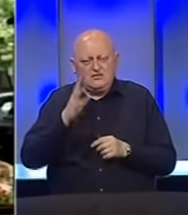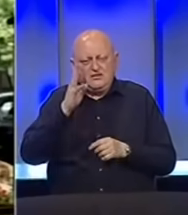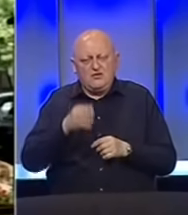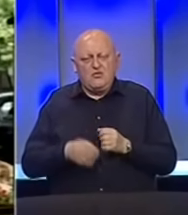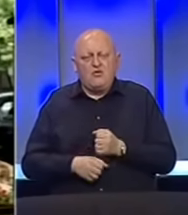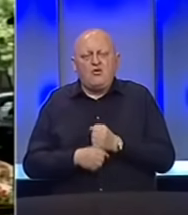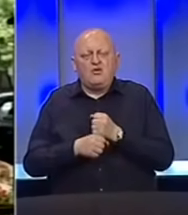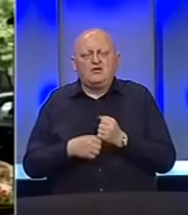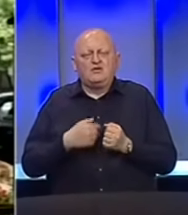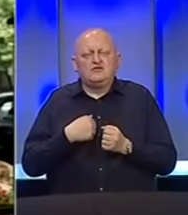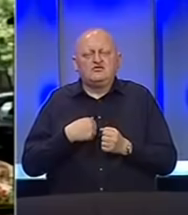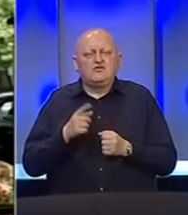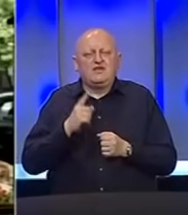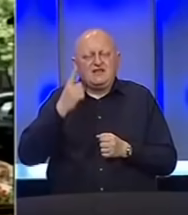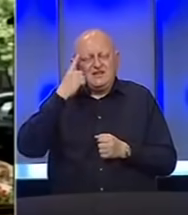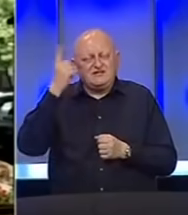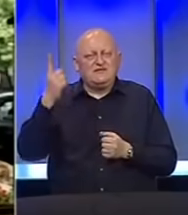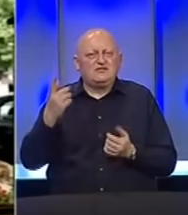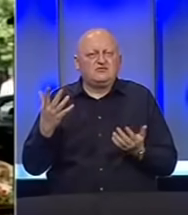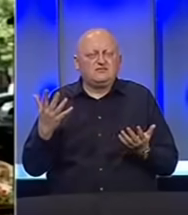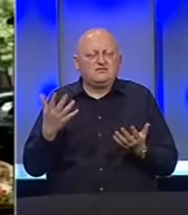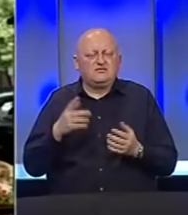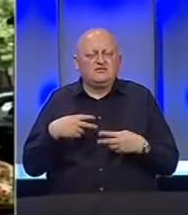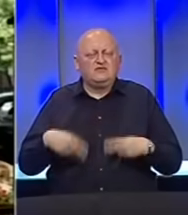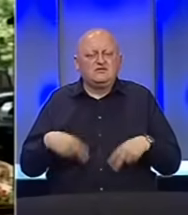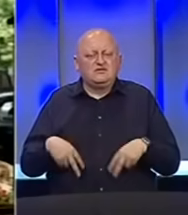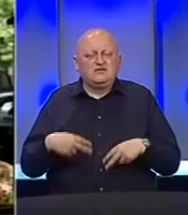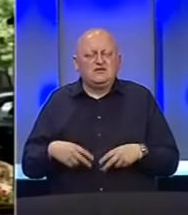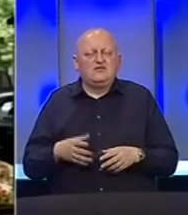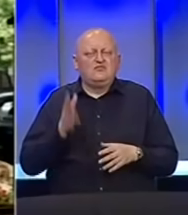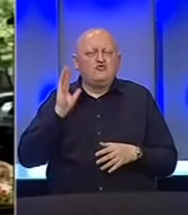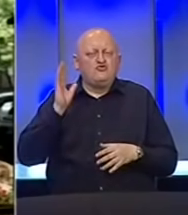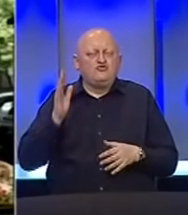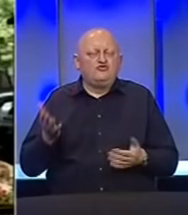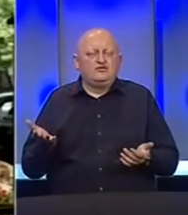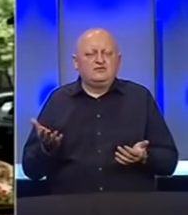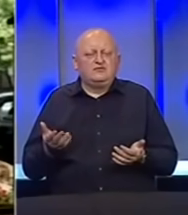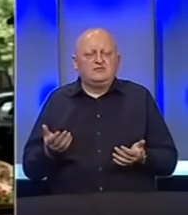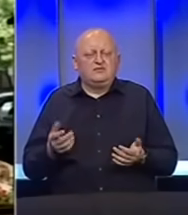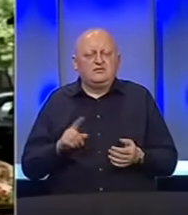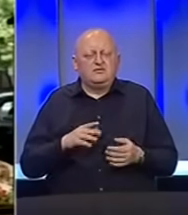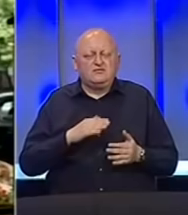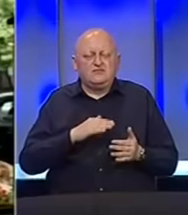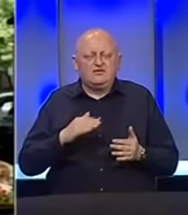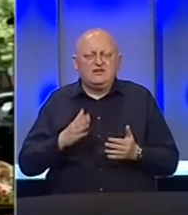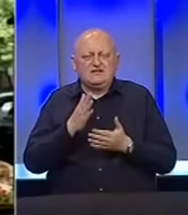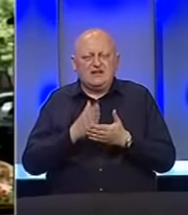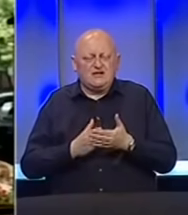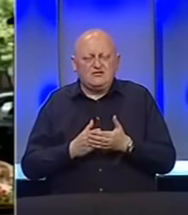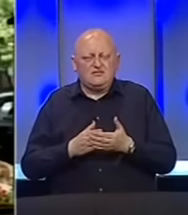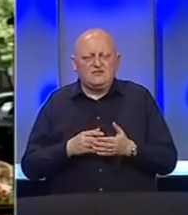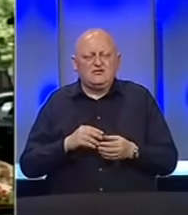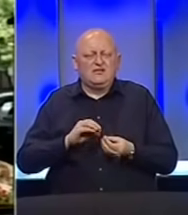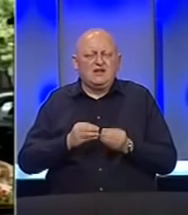podrške zbog svoje neizvjesnosti, zbog straha od budućnosti. Dakle, niz elemenata je